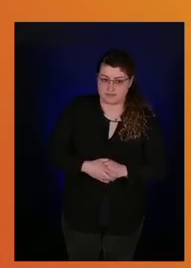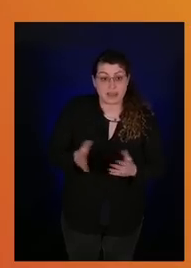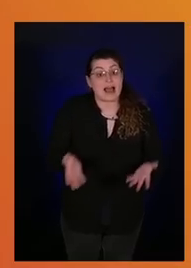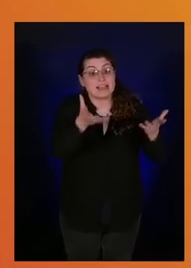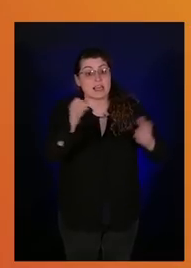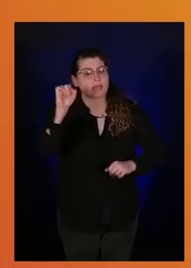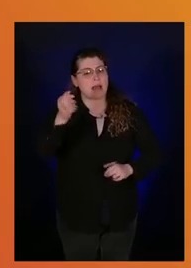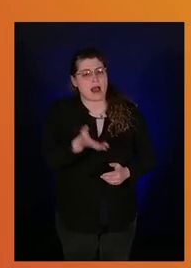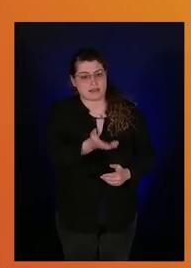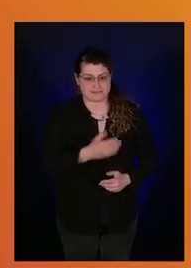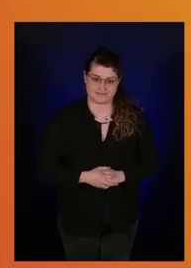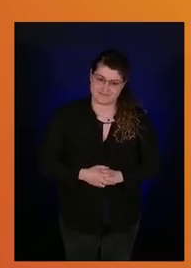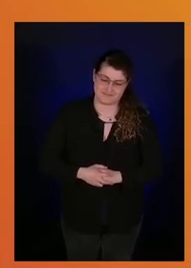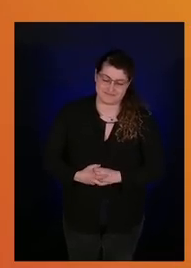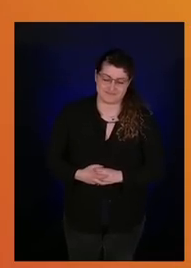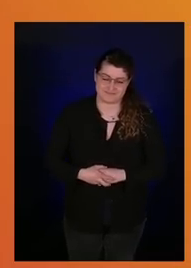Allez-y.